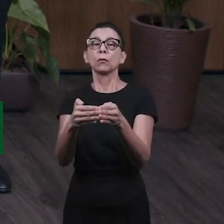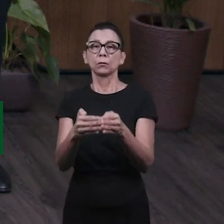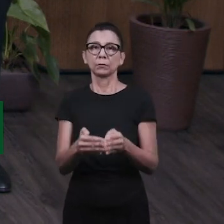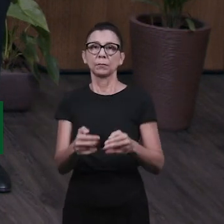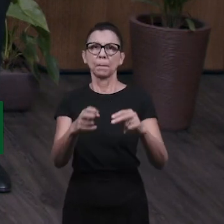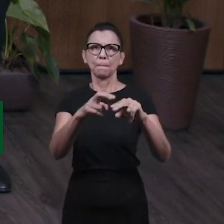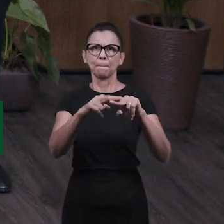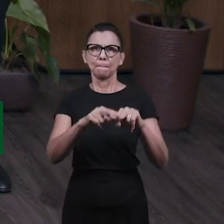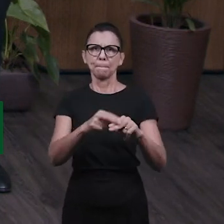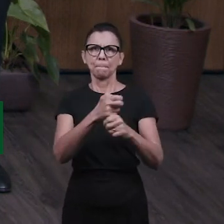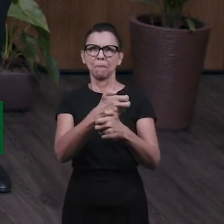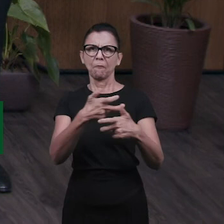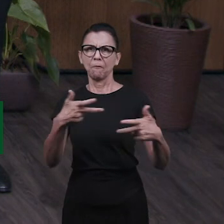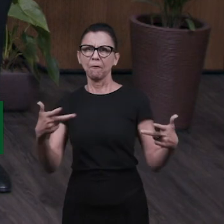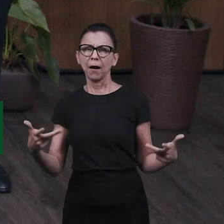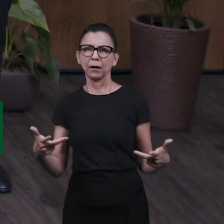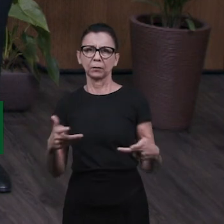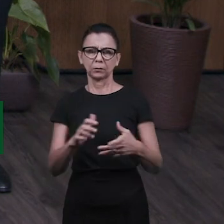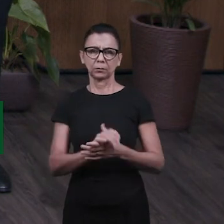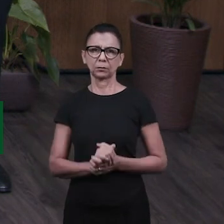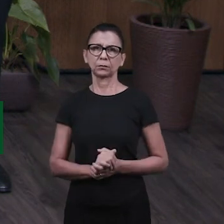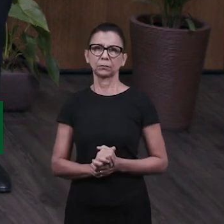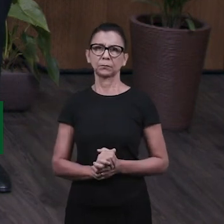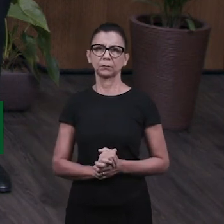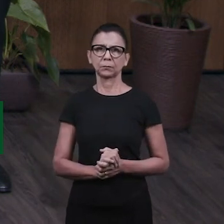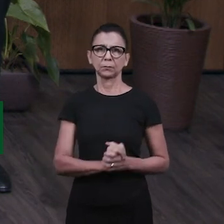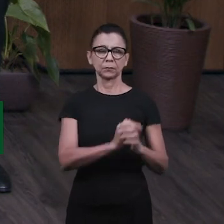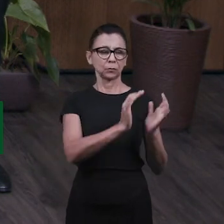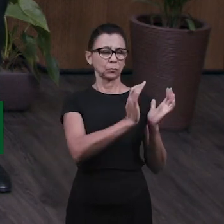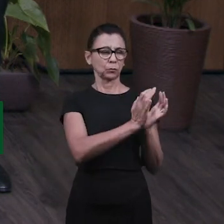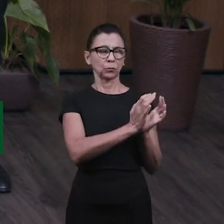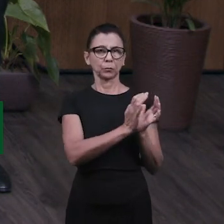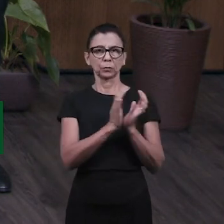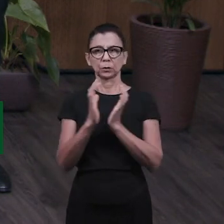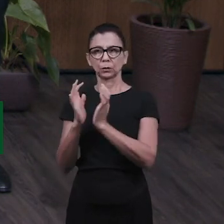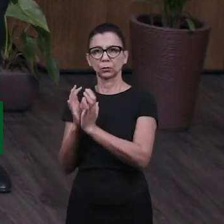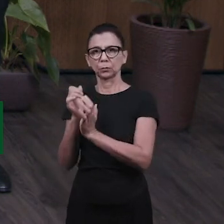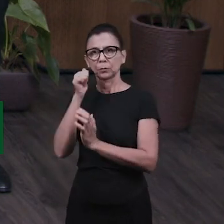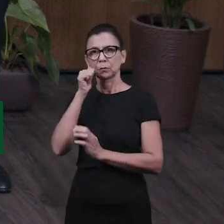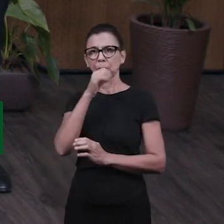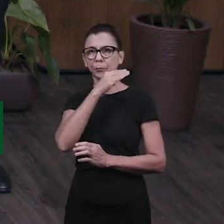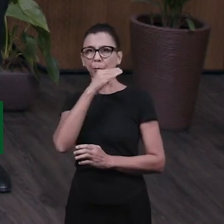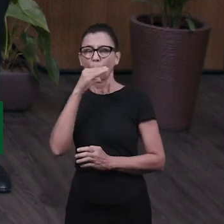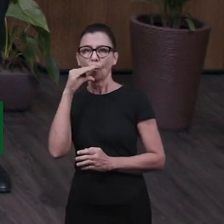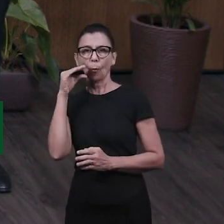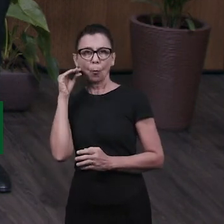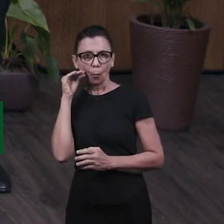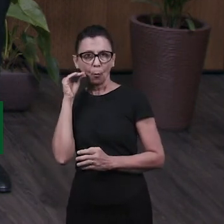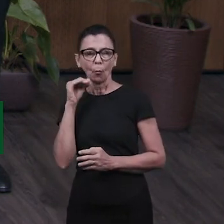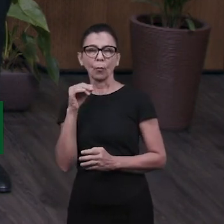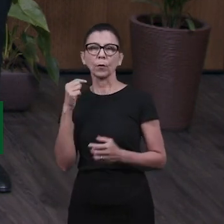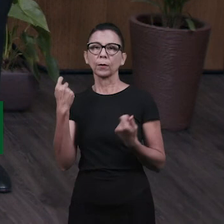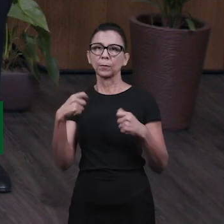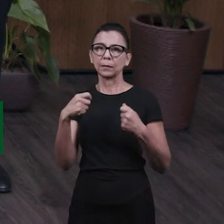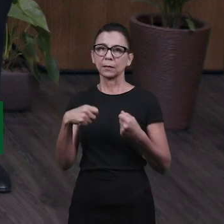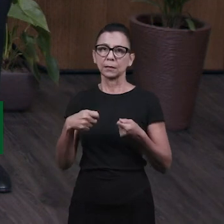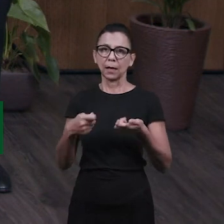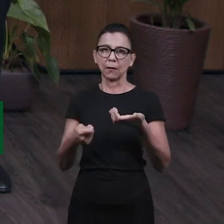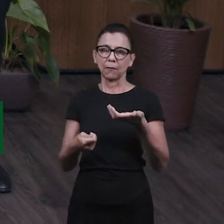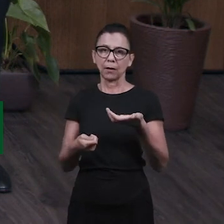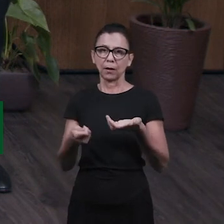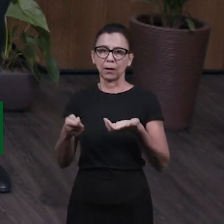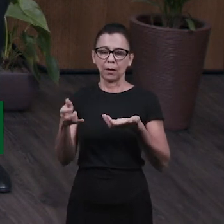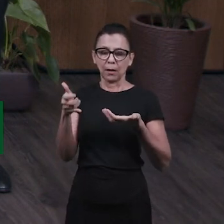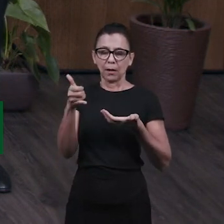un sujet spécial concernant les sujets par lesquels les vierges devraient avoir leur lampe avec